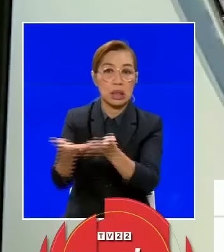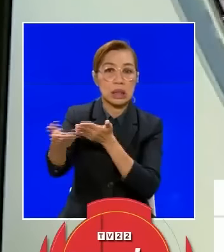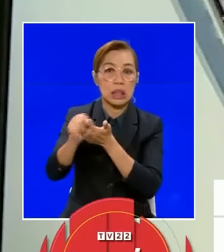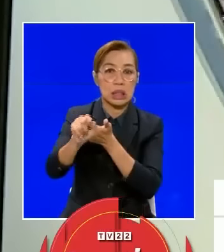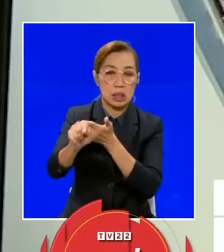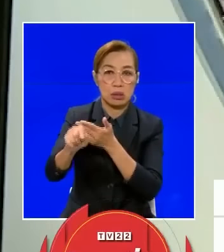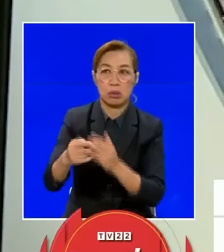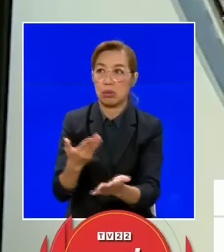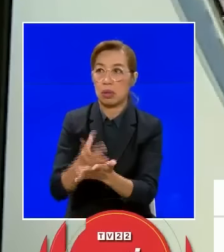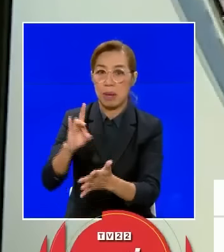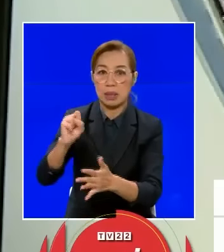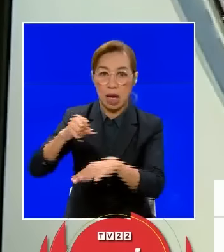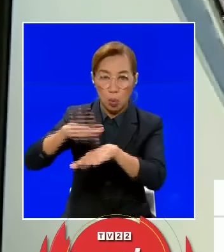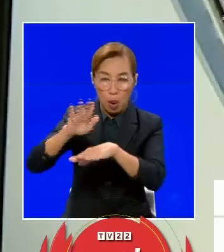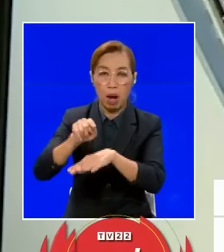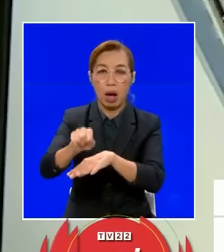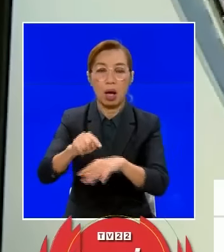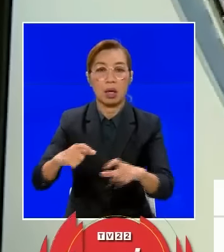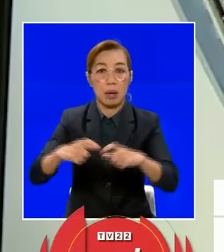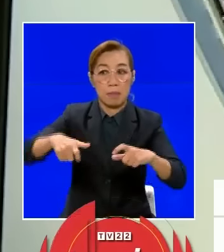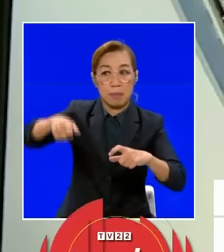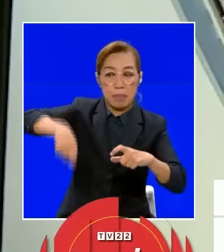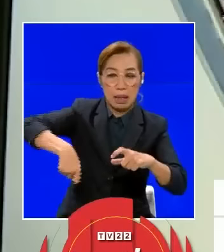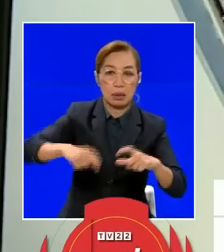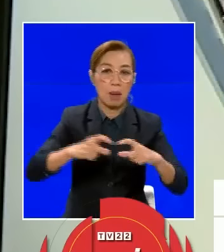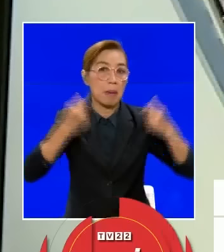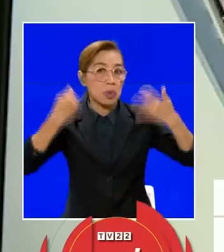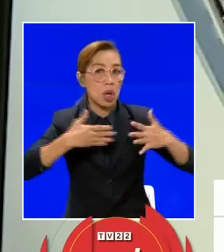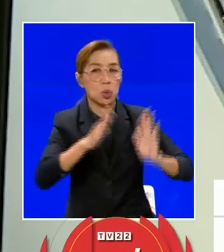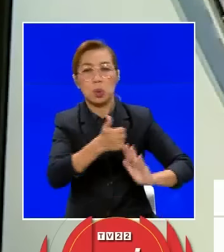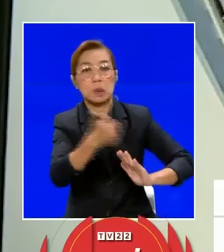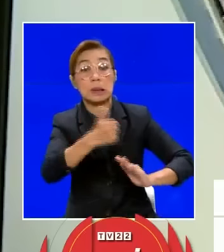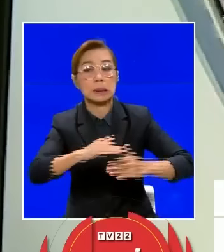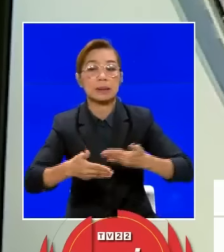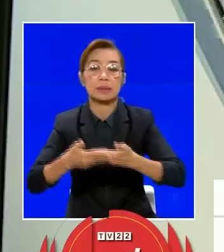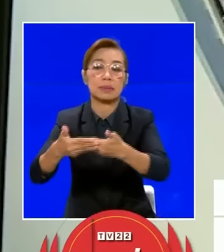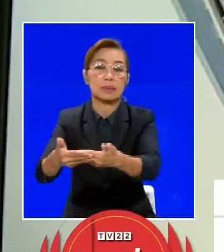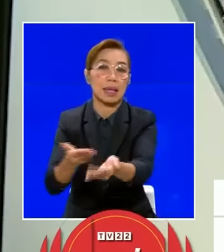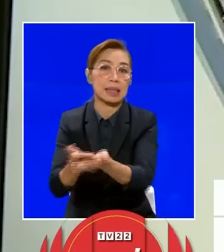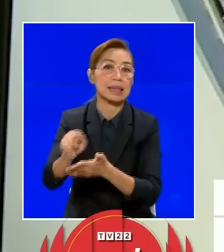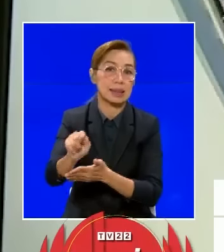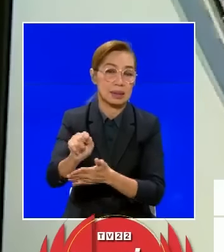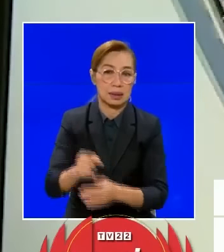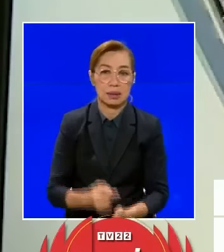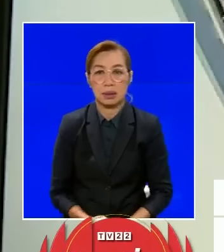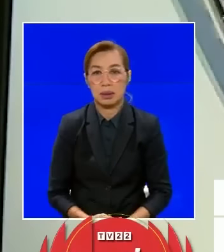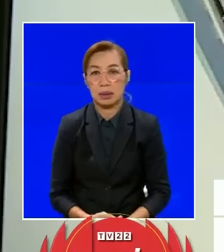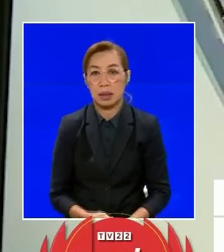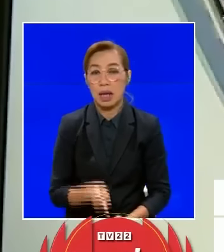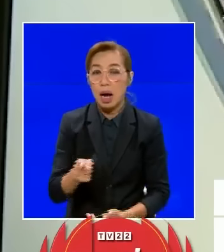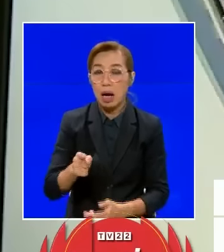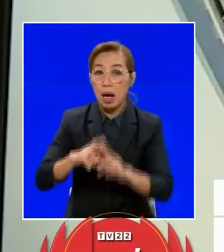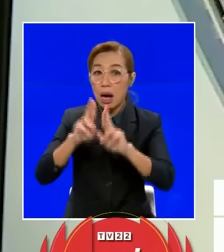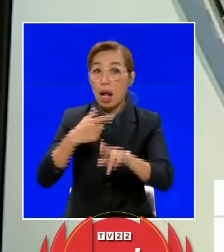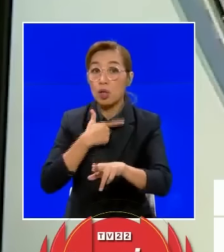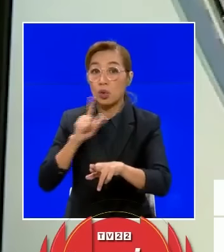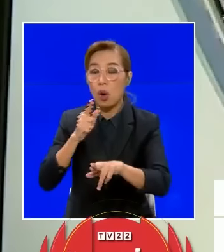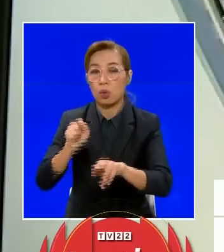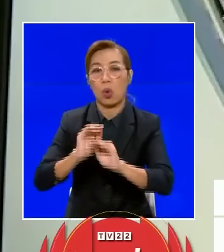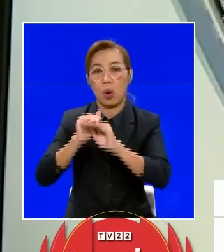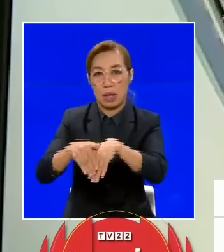พร้าวนะครับใช้บัตรประชาชนของคนอื่นเช่นเดียวกันนะครับสำหรับข้อมูลเบสการใช้